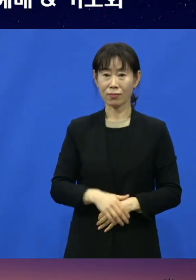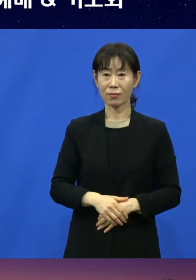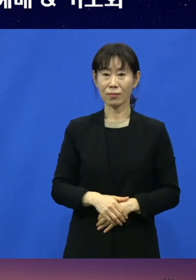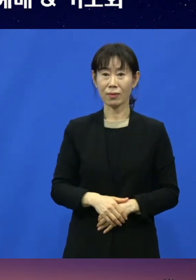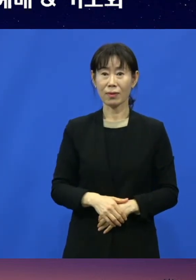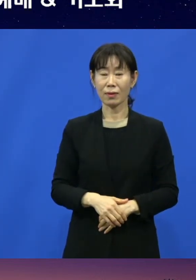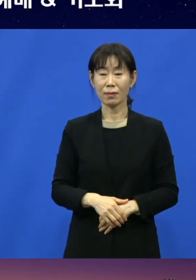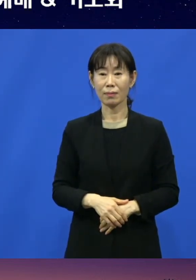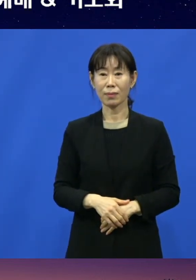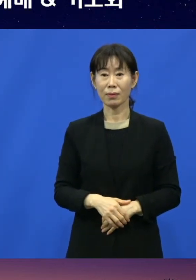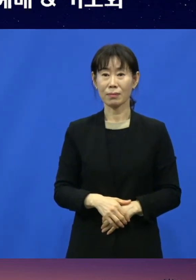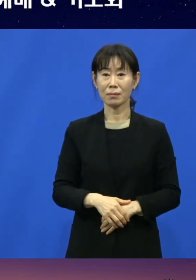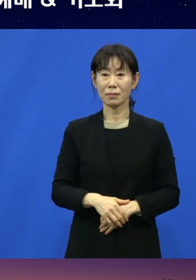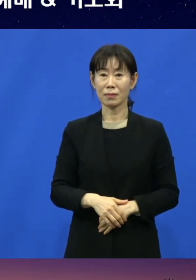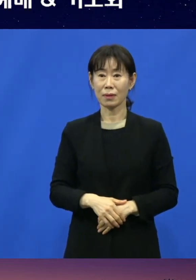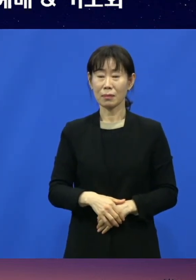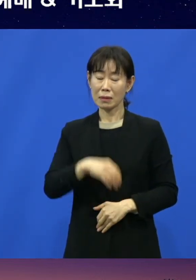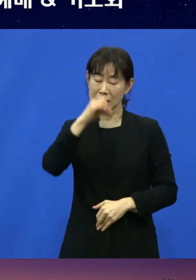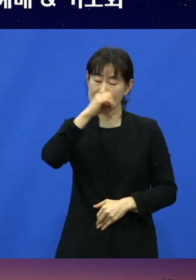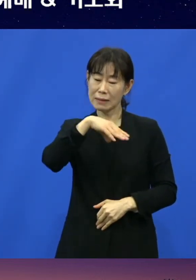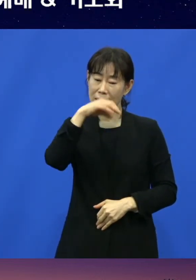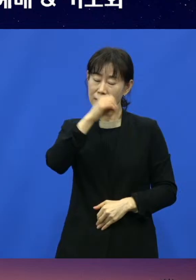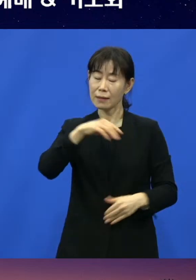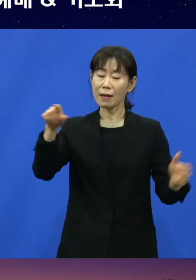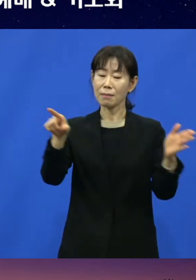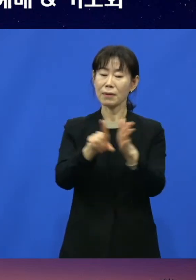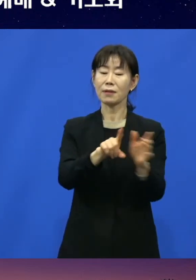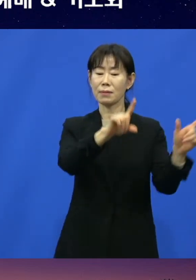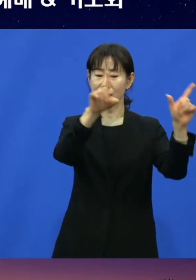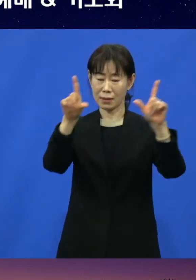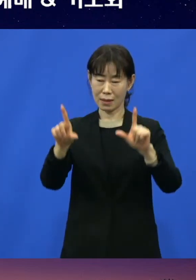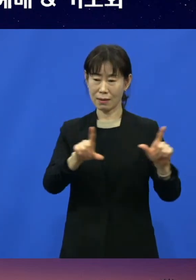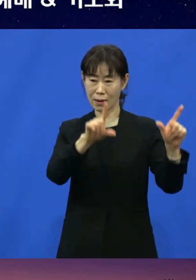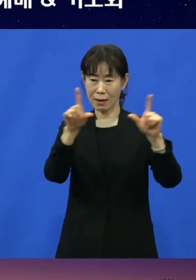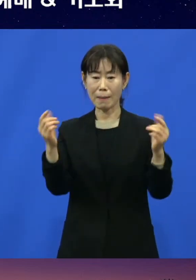아니에요. 애매한 거죠. 애매한 거죠.